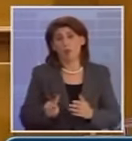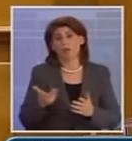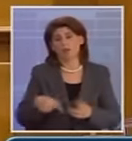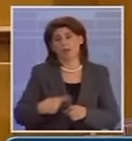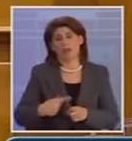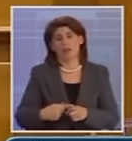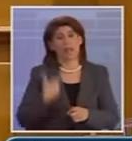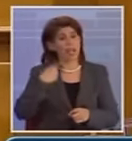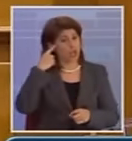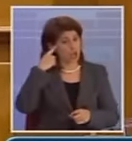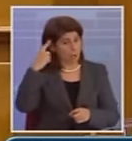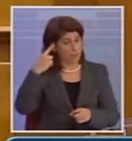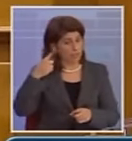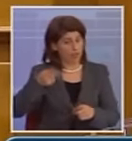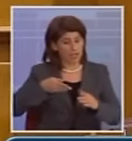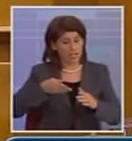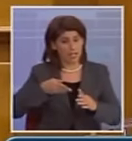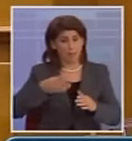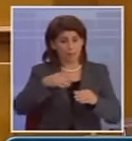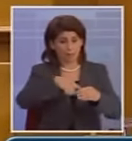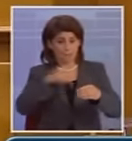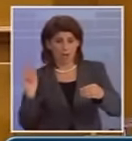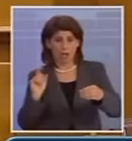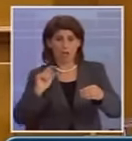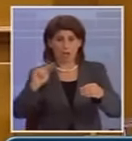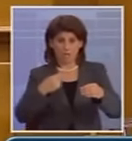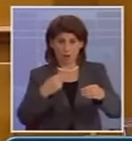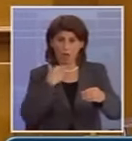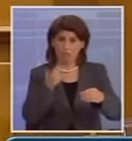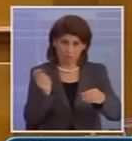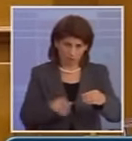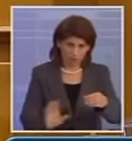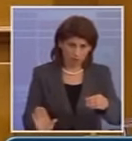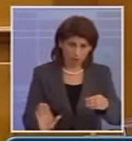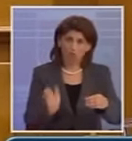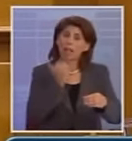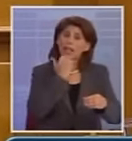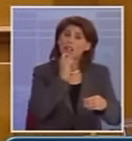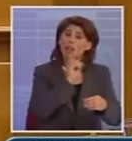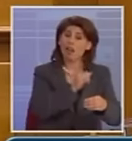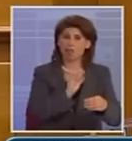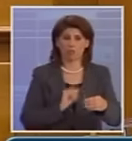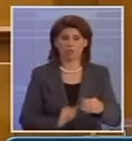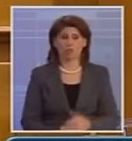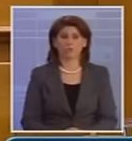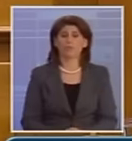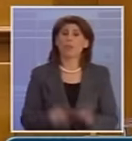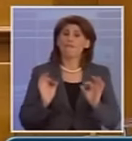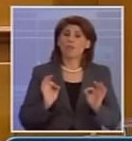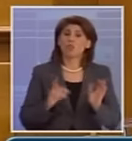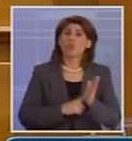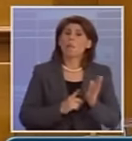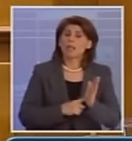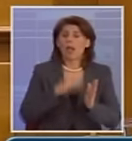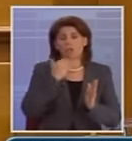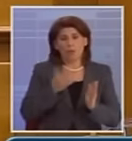Νομίζετε ότι η έξοδος της χώρας από το ευρώ είναι αδύνατη? Κάντε λάθος. Βεβαίως νομικά δεν μπορεί